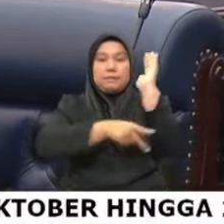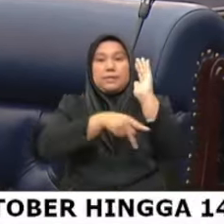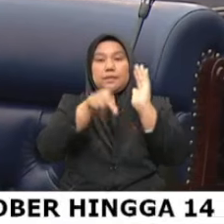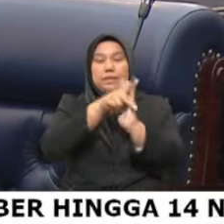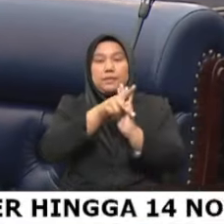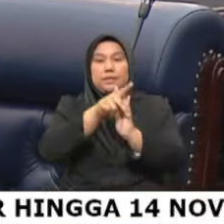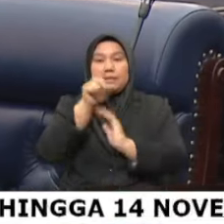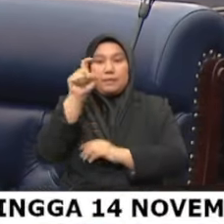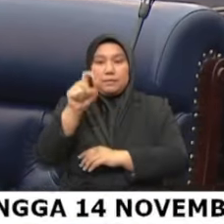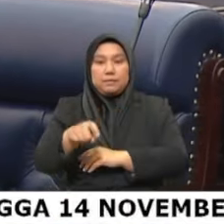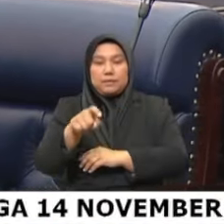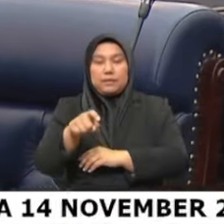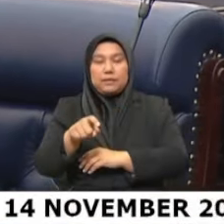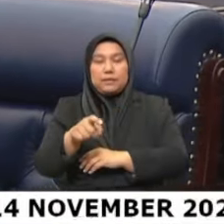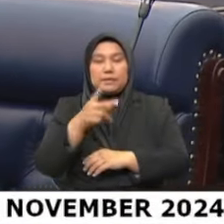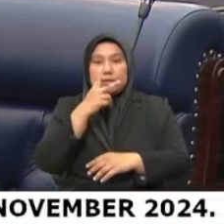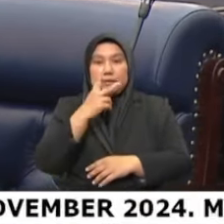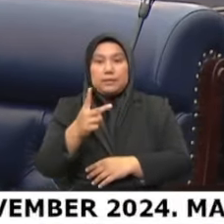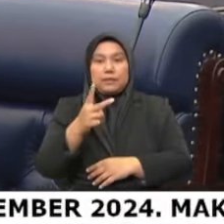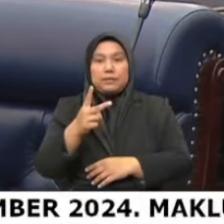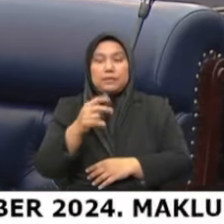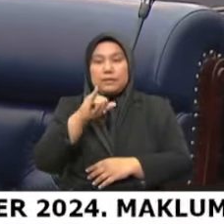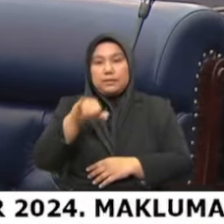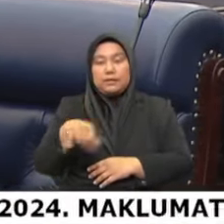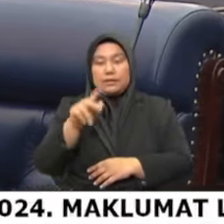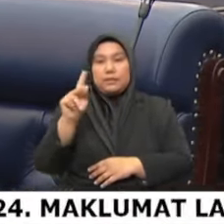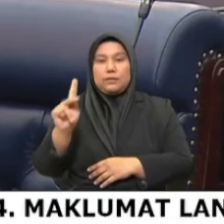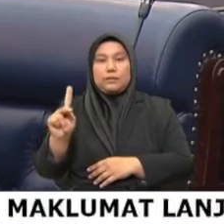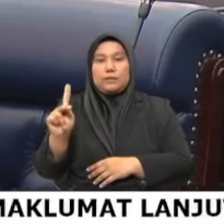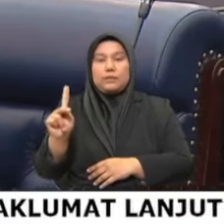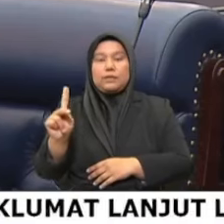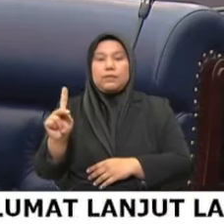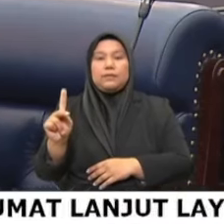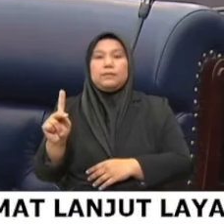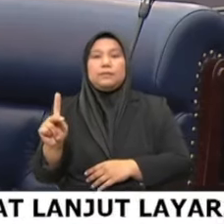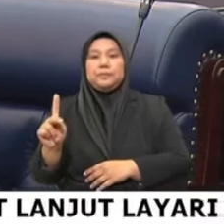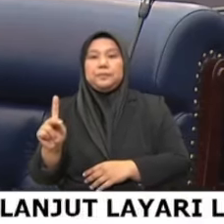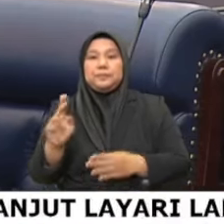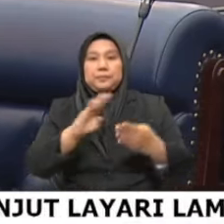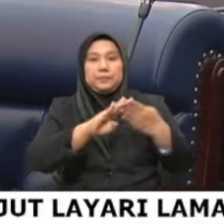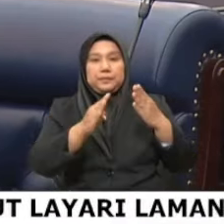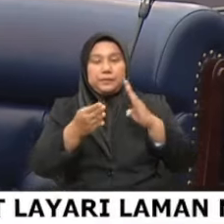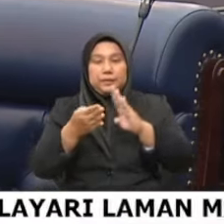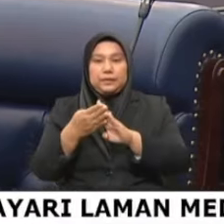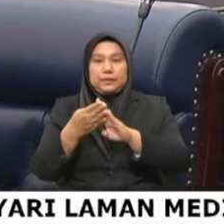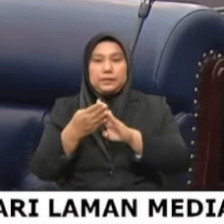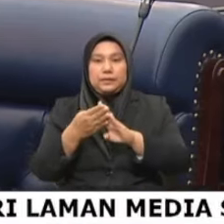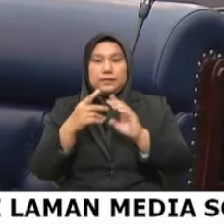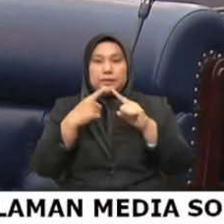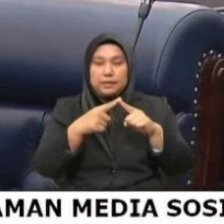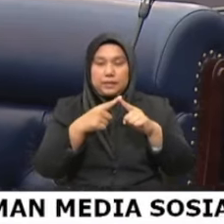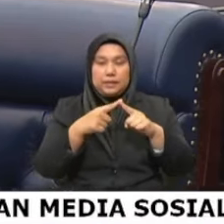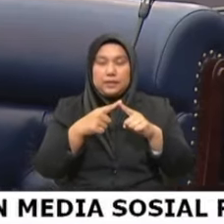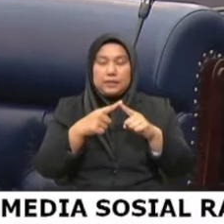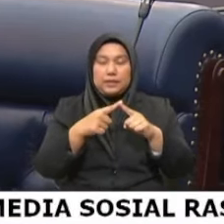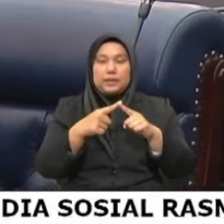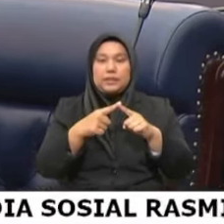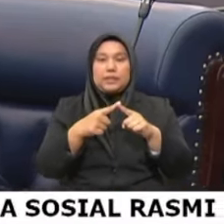rujuk kepada jawatankuasa select committee, dewan. Inilah prosedur yang selalu diamalkan